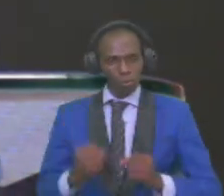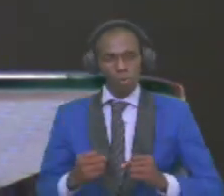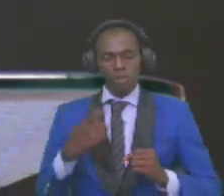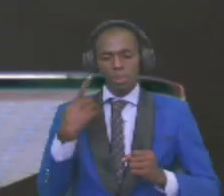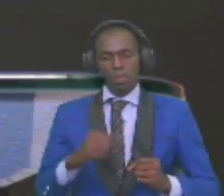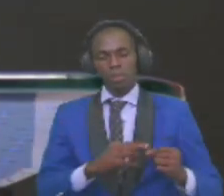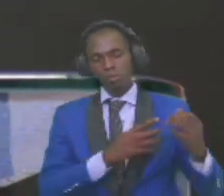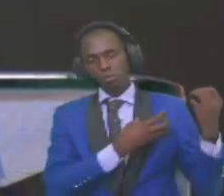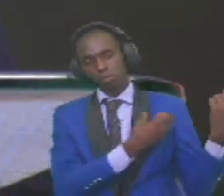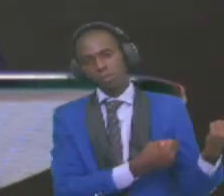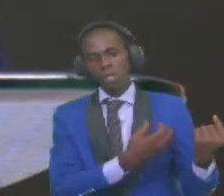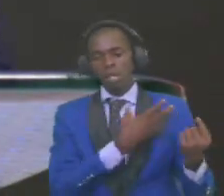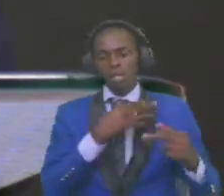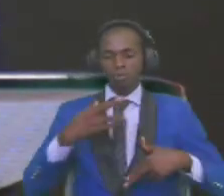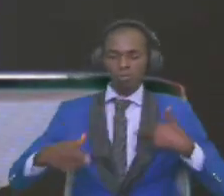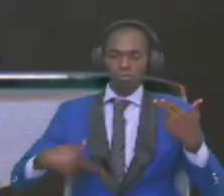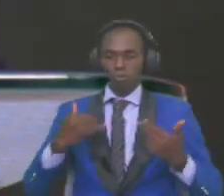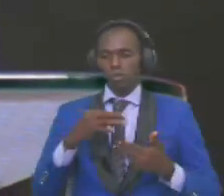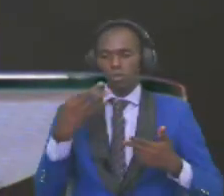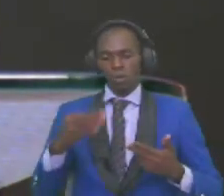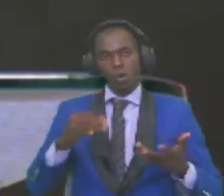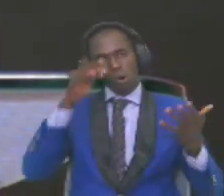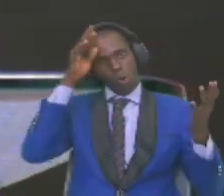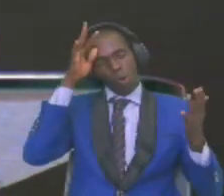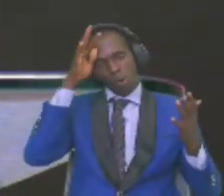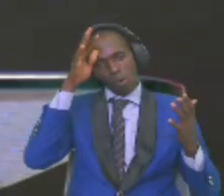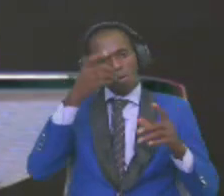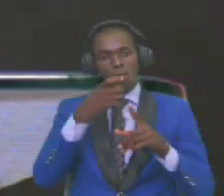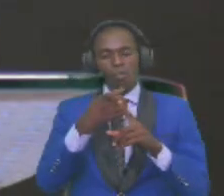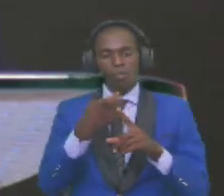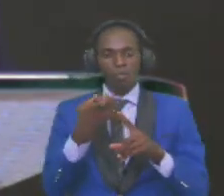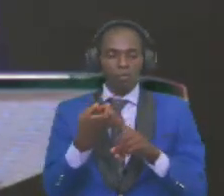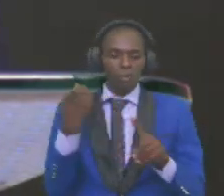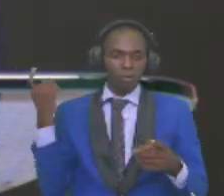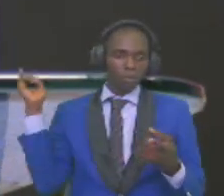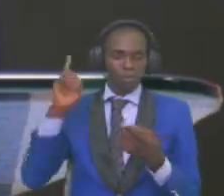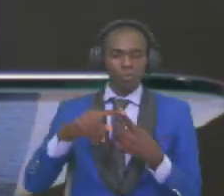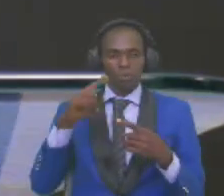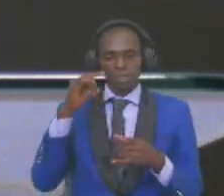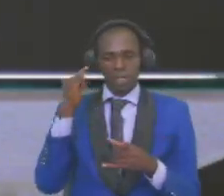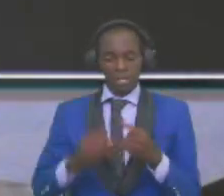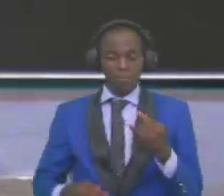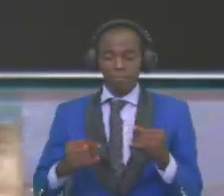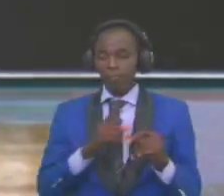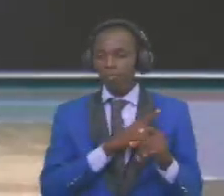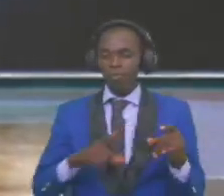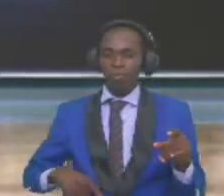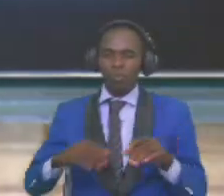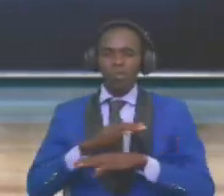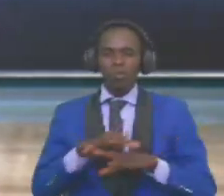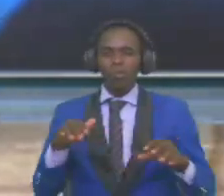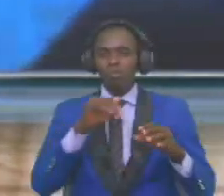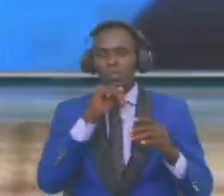la ferme confiance et l'espérance dont nous nous glorifions le seigneur